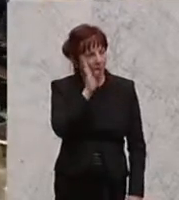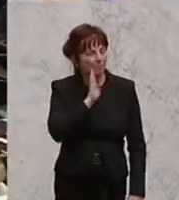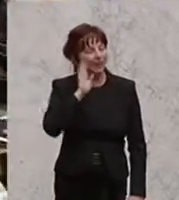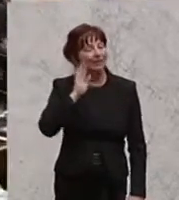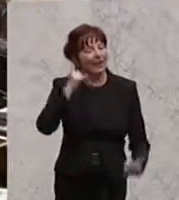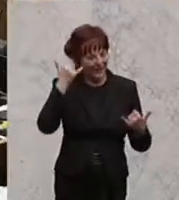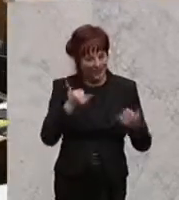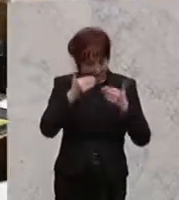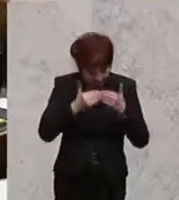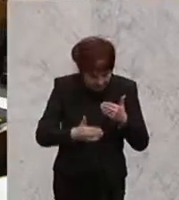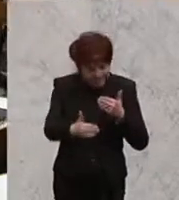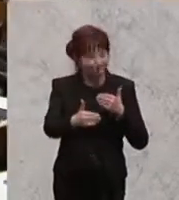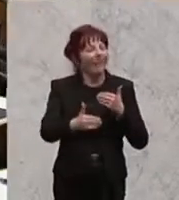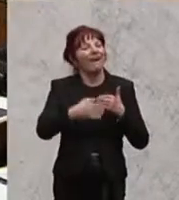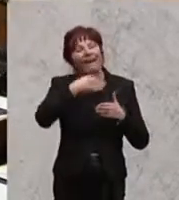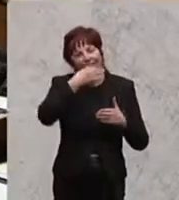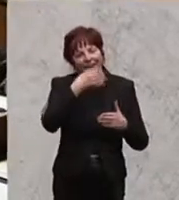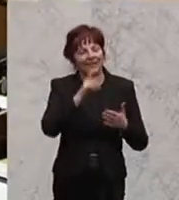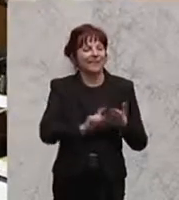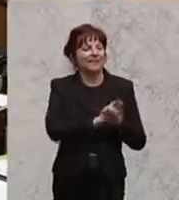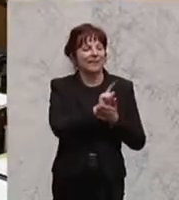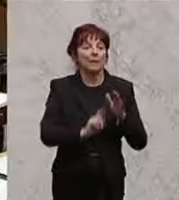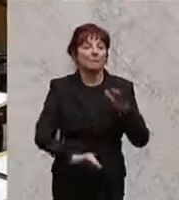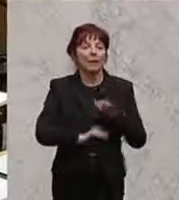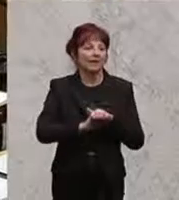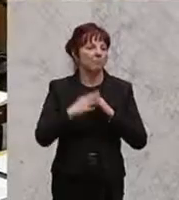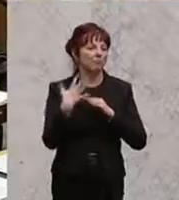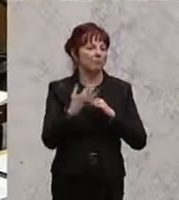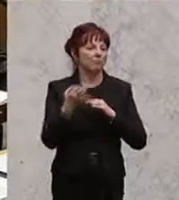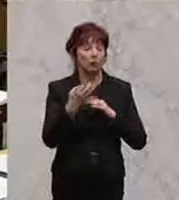Für alle folgenden Rednerinnen und Redner maximal 5 Minuten betragen darf.